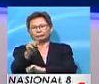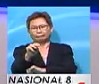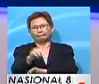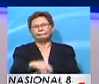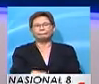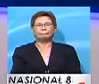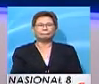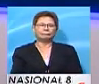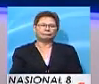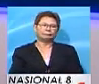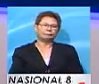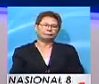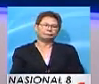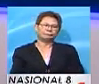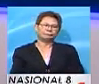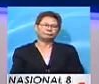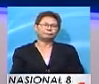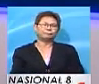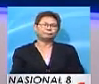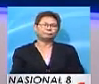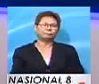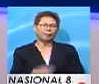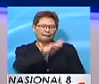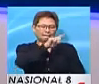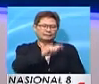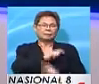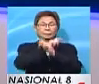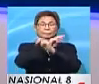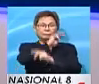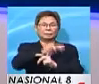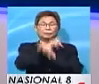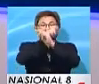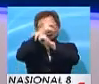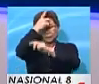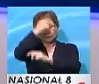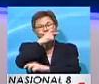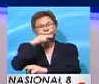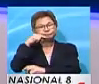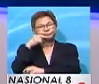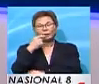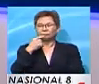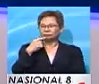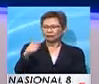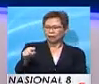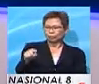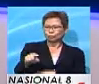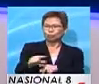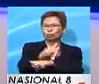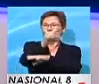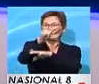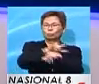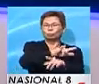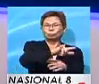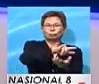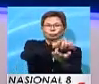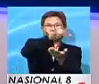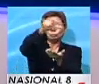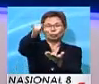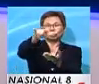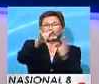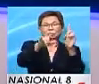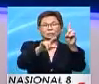tudm dalam perkembangan sama Menteri Pertahanan Datuk Seri shamudin Tun Hus mengarahkan penggunaan pesawat beach